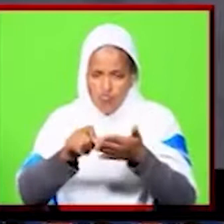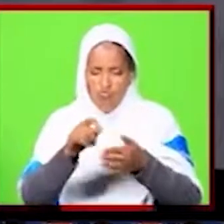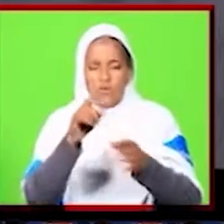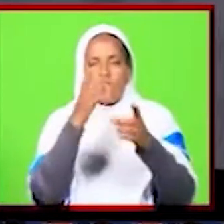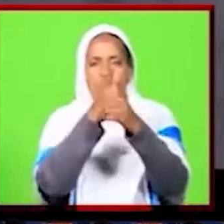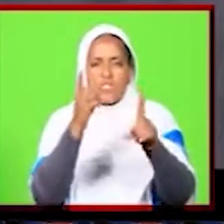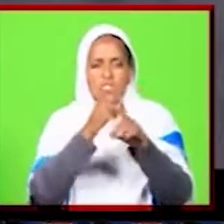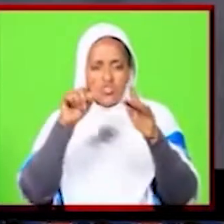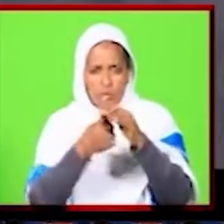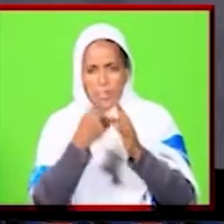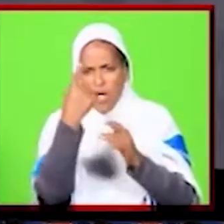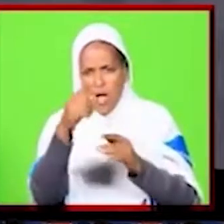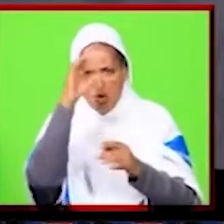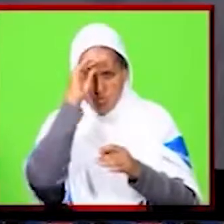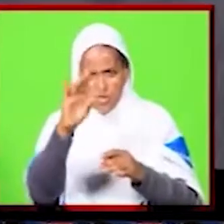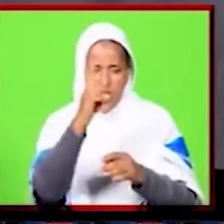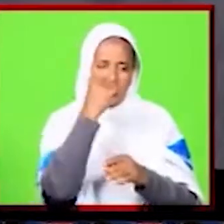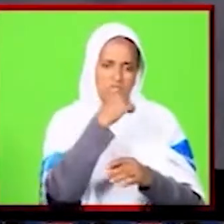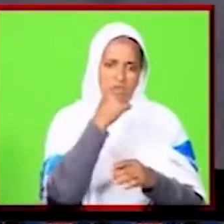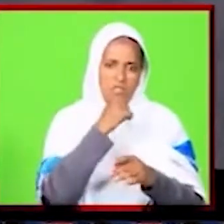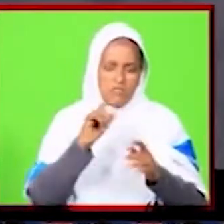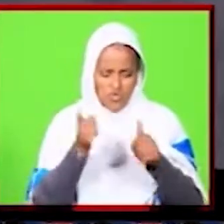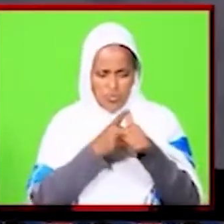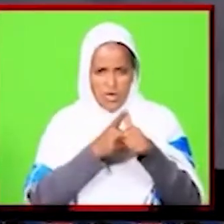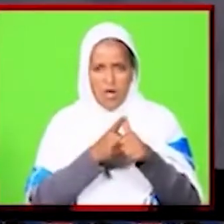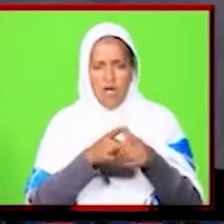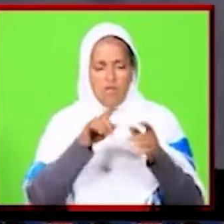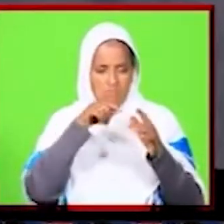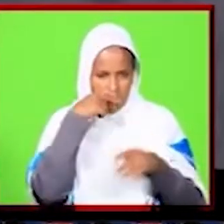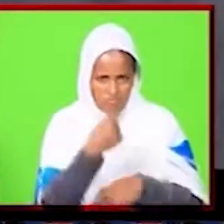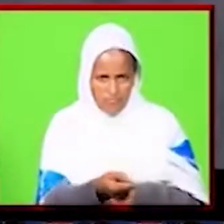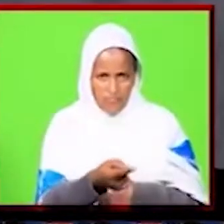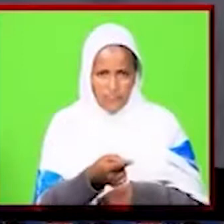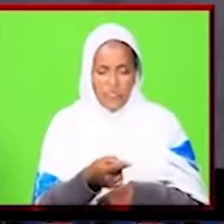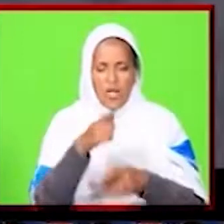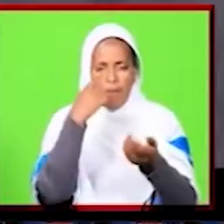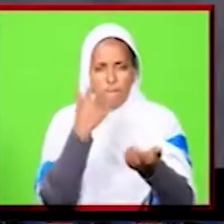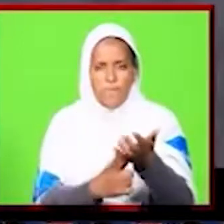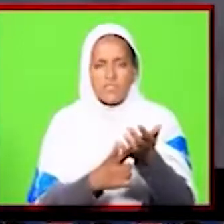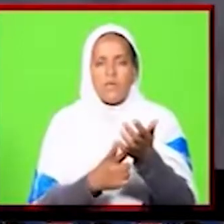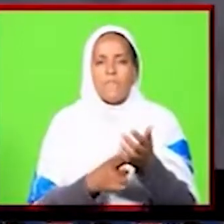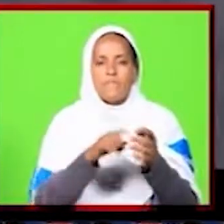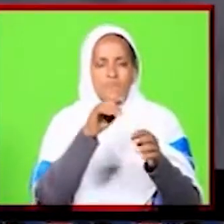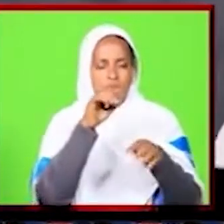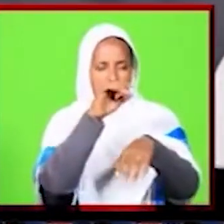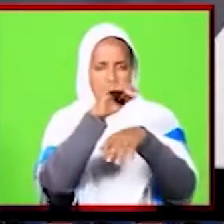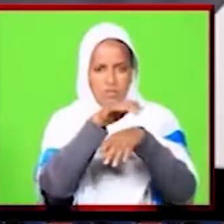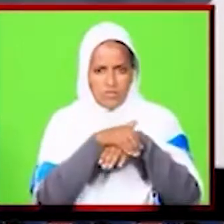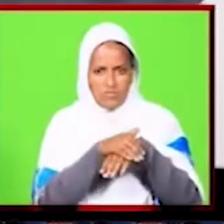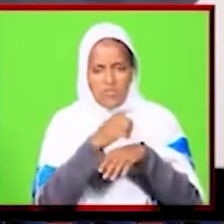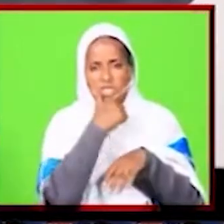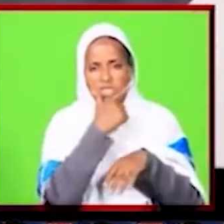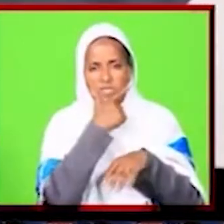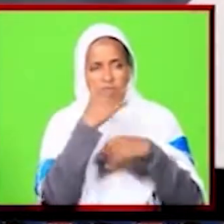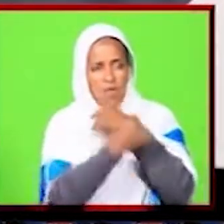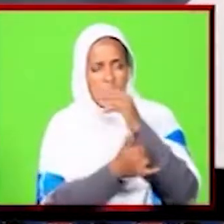በዝርዝር ይናገራል ያ ጽሑፉ። ፍጥረት ሲጀመር አንድ ወንድና አንዲት ሴት ብቻ የነበሩ መሆናቸውን ሁሉ ይናገራል። እንደዚሁም ደግሞ